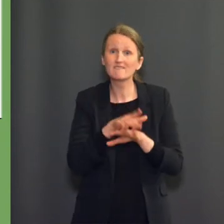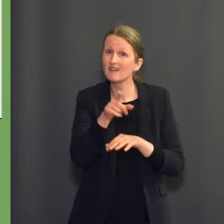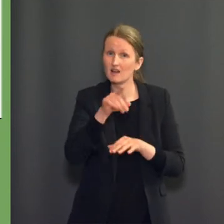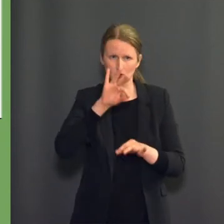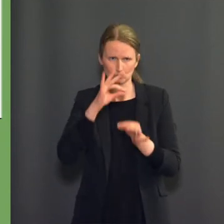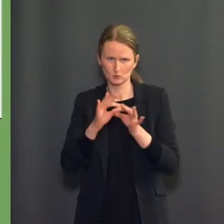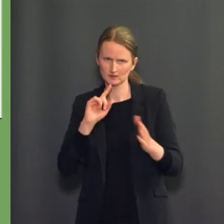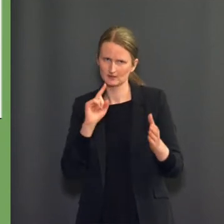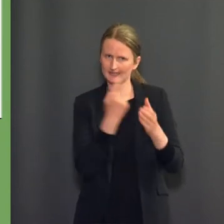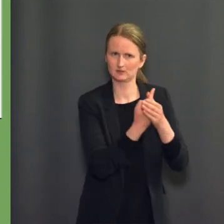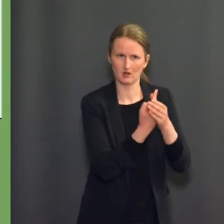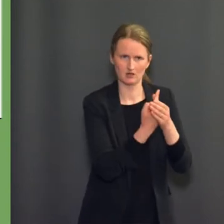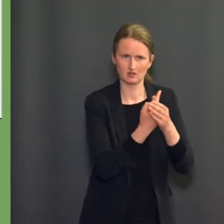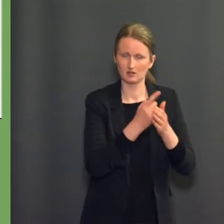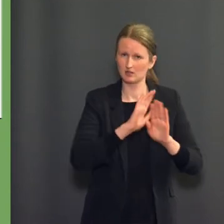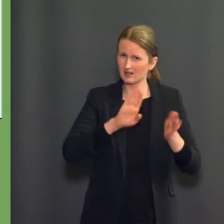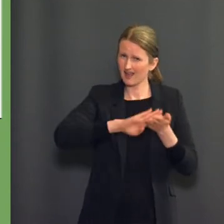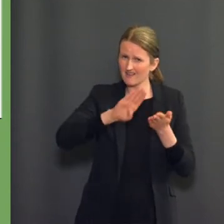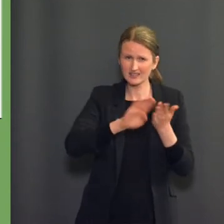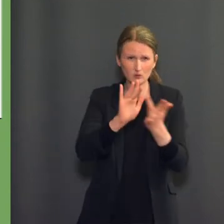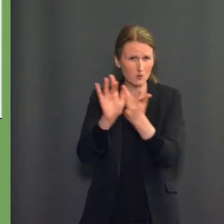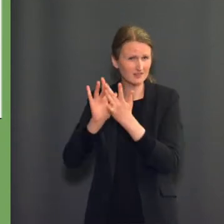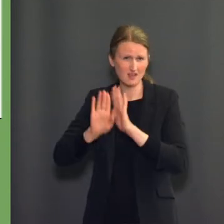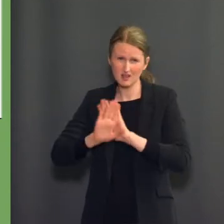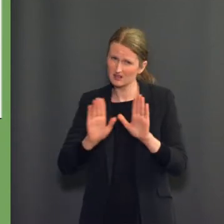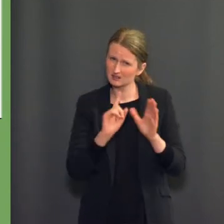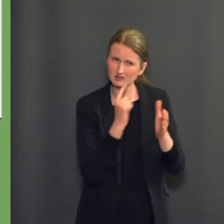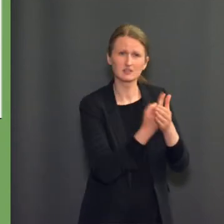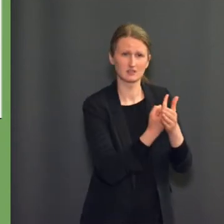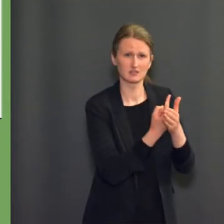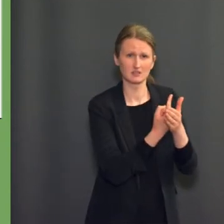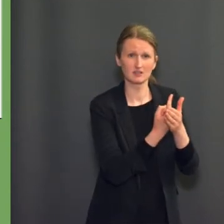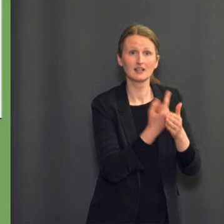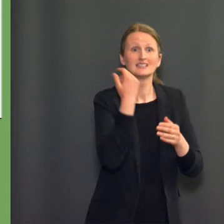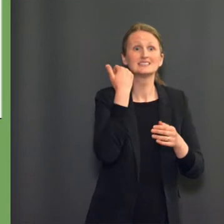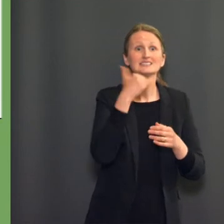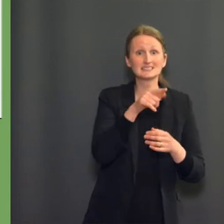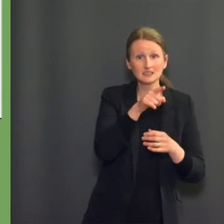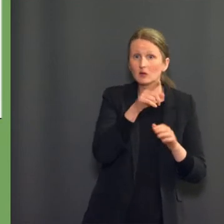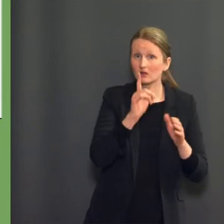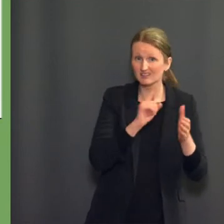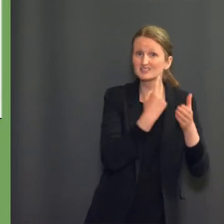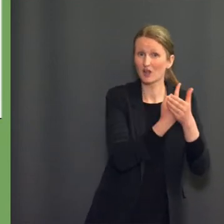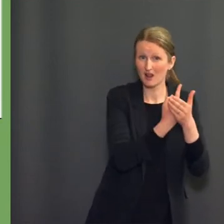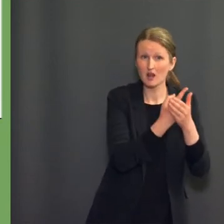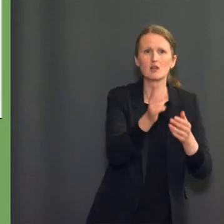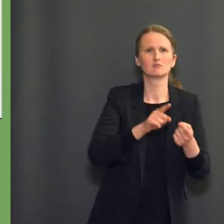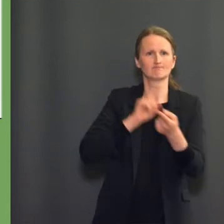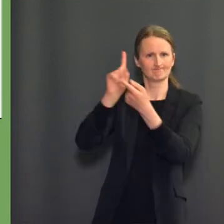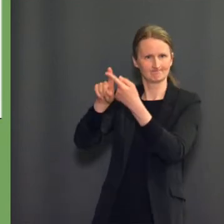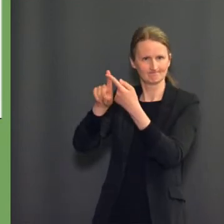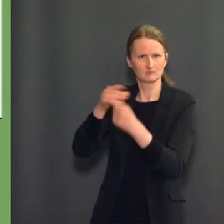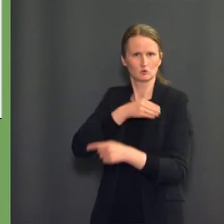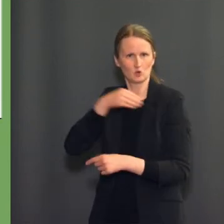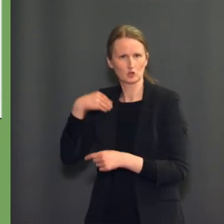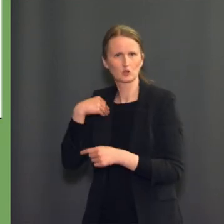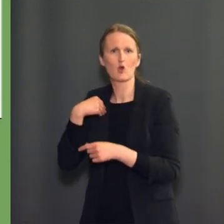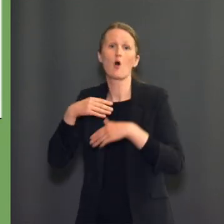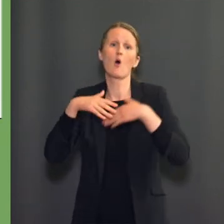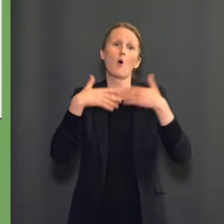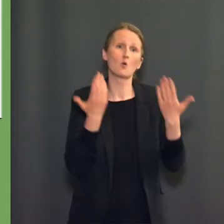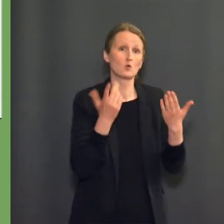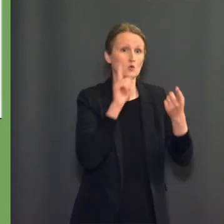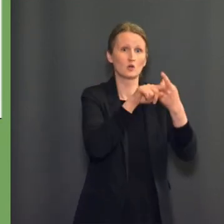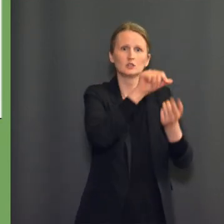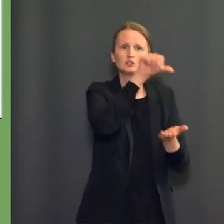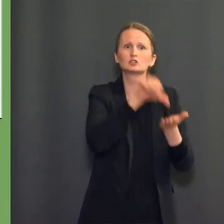de contacter votre médecin généraliste ou un centre de testing afin de confirmer ce résultat par une PCR. Un